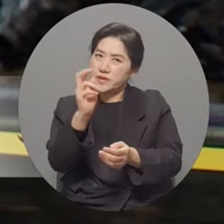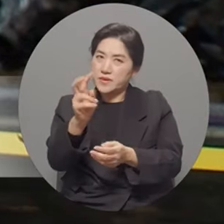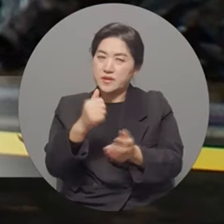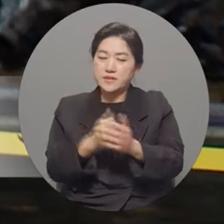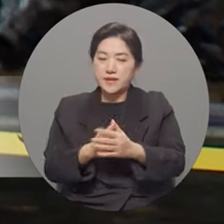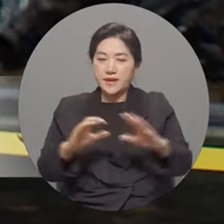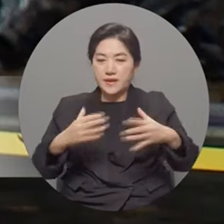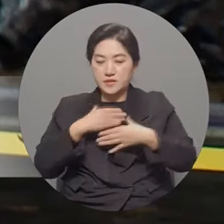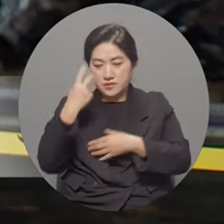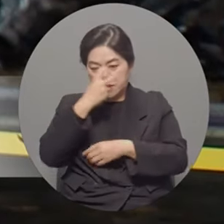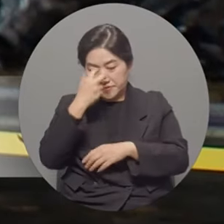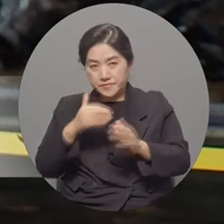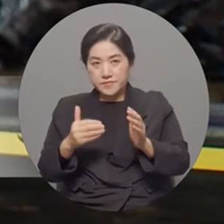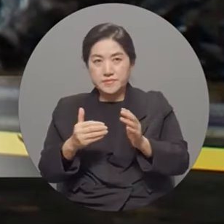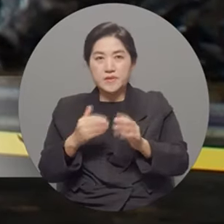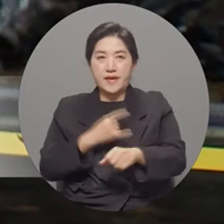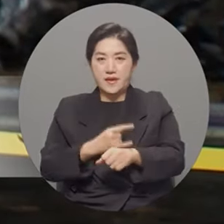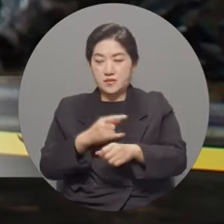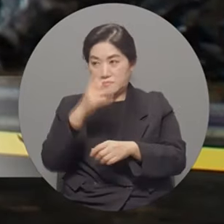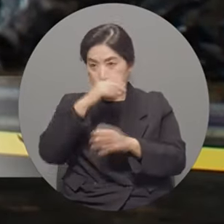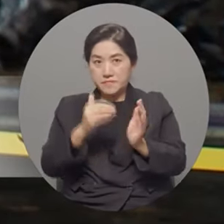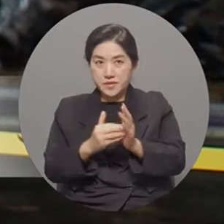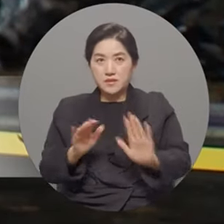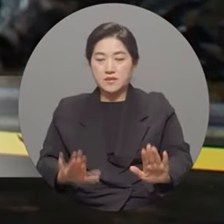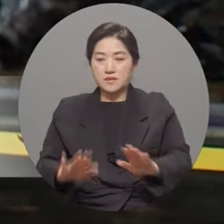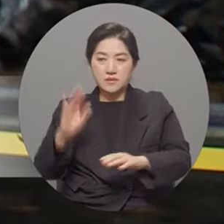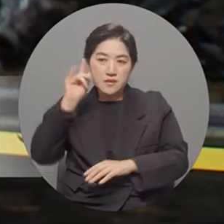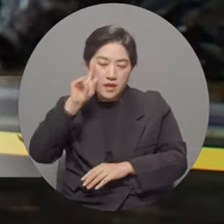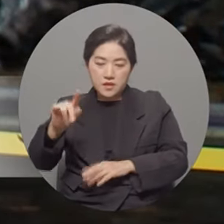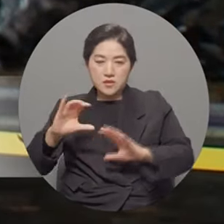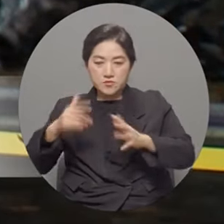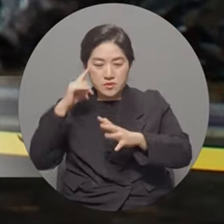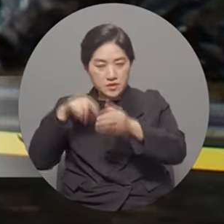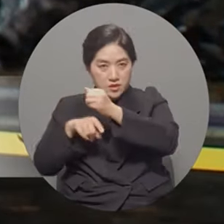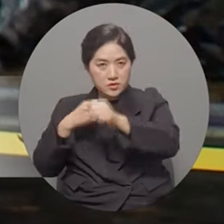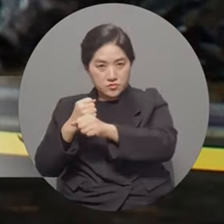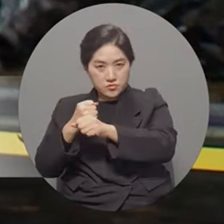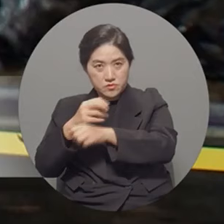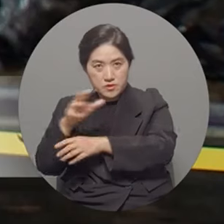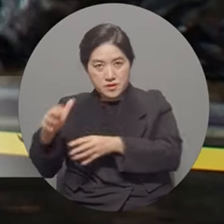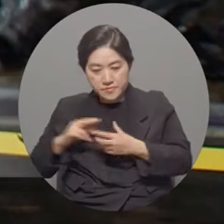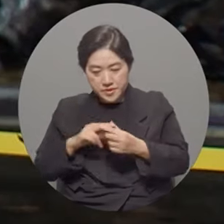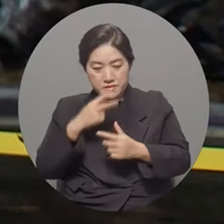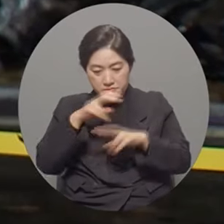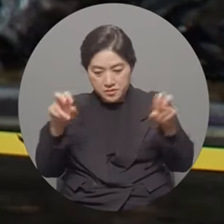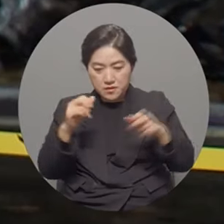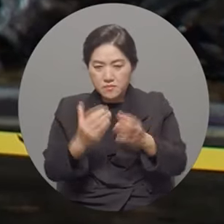안전진단을 진행한 경찰은 내일 국과수와 현장 감식을 벌여 최초 발화 지점을 비롯해 사고